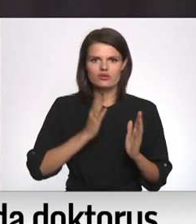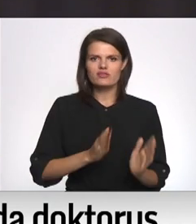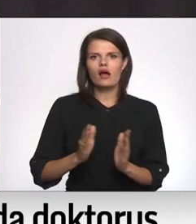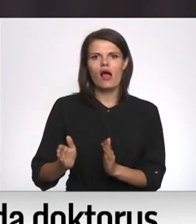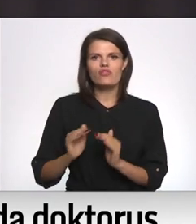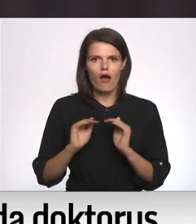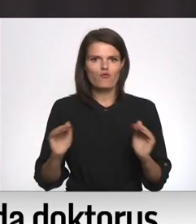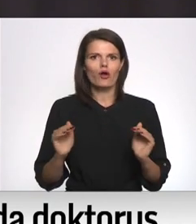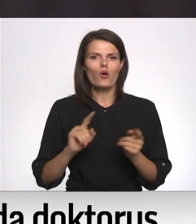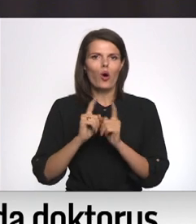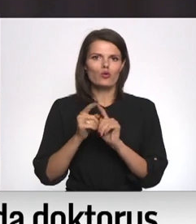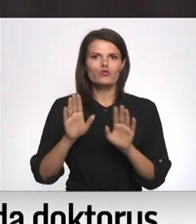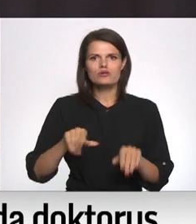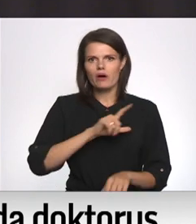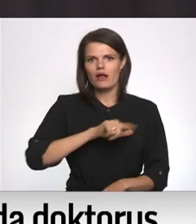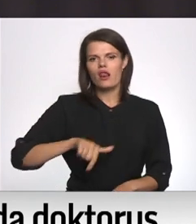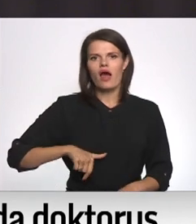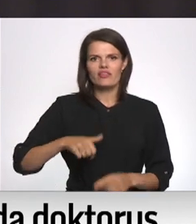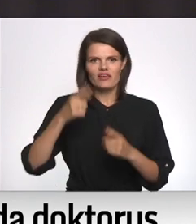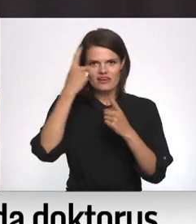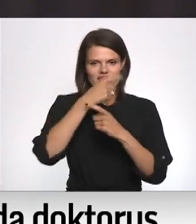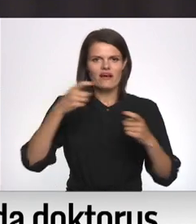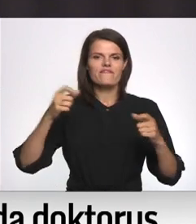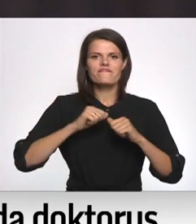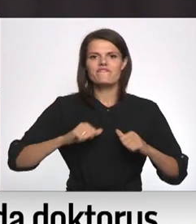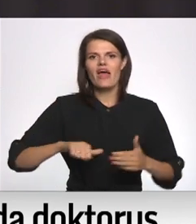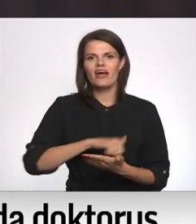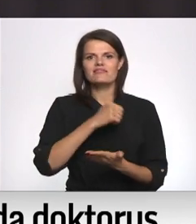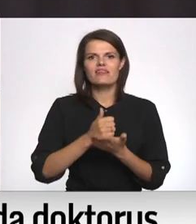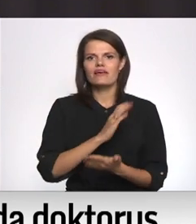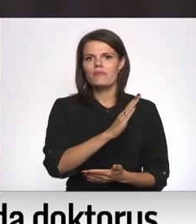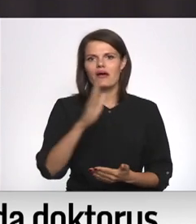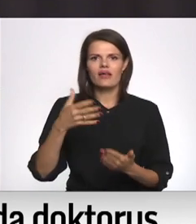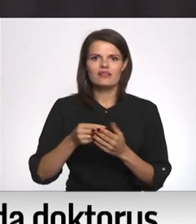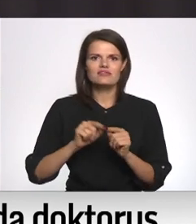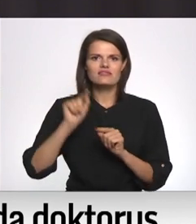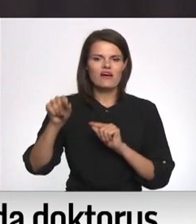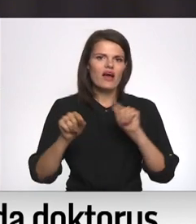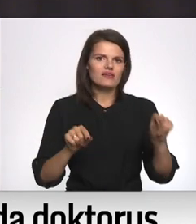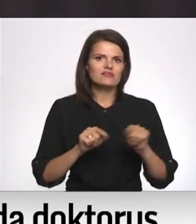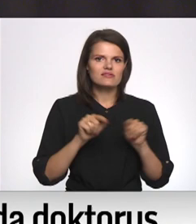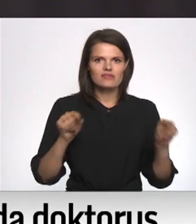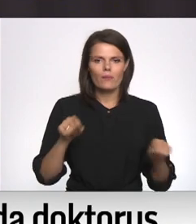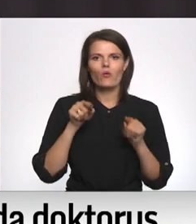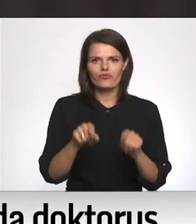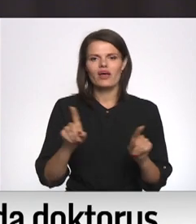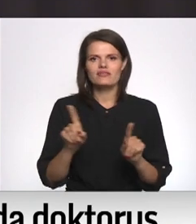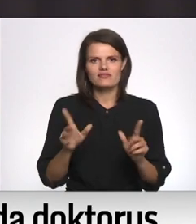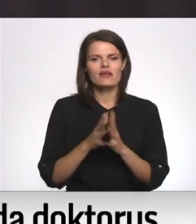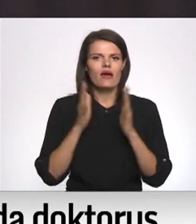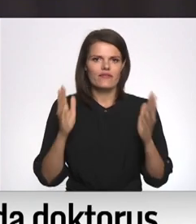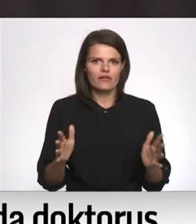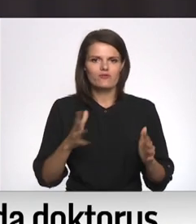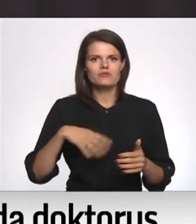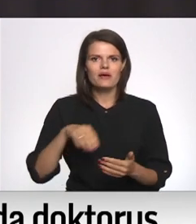sagatavotību, kļūst par Latvijas vēstniekiem katrs savā zemē. Un tas ir daudz, ja mēs esam